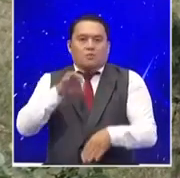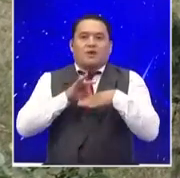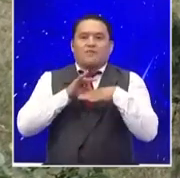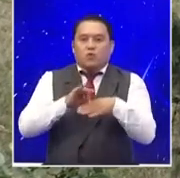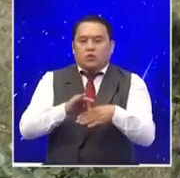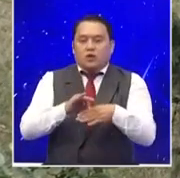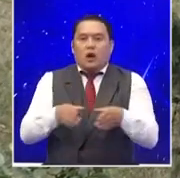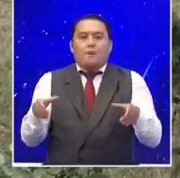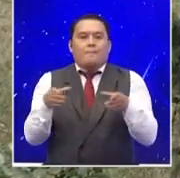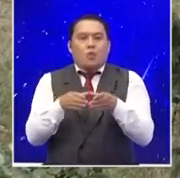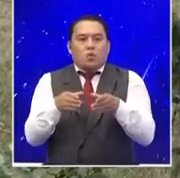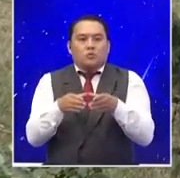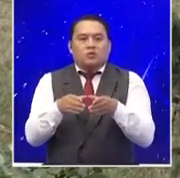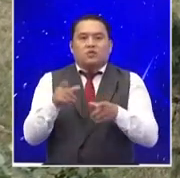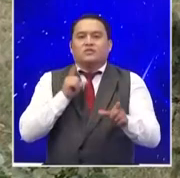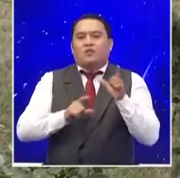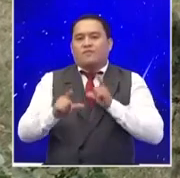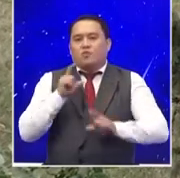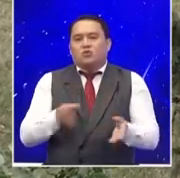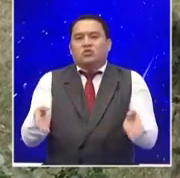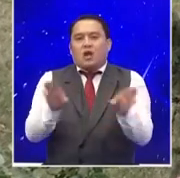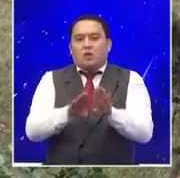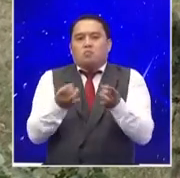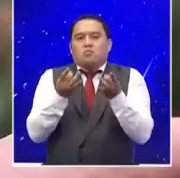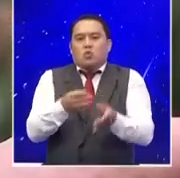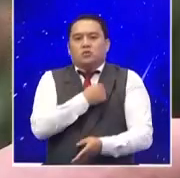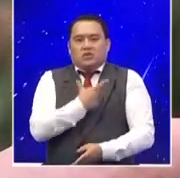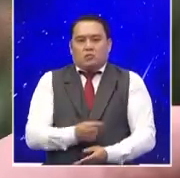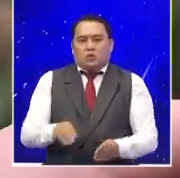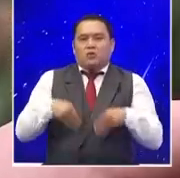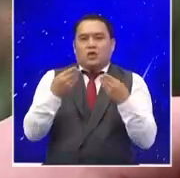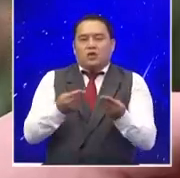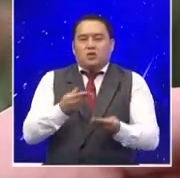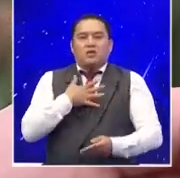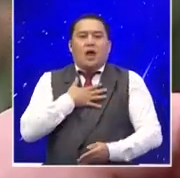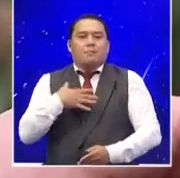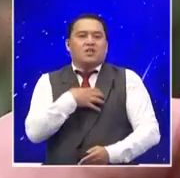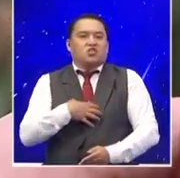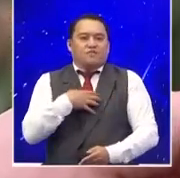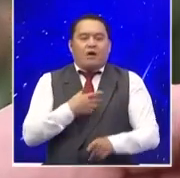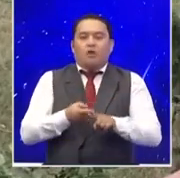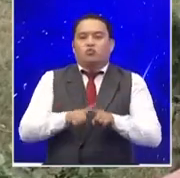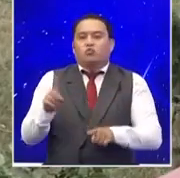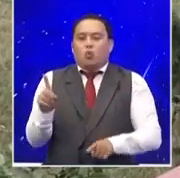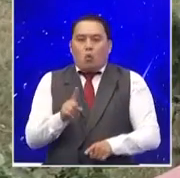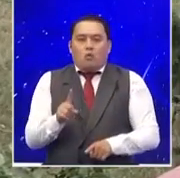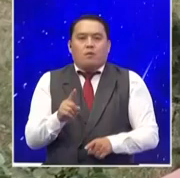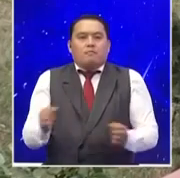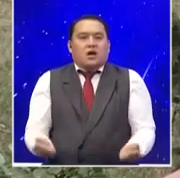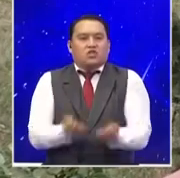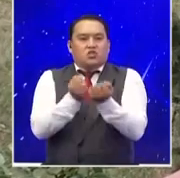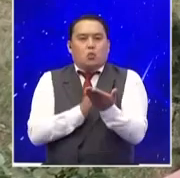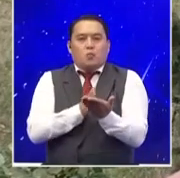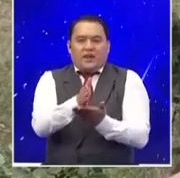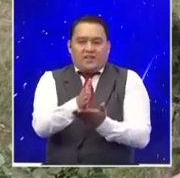кампания. Недобросовестные вузы закрываются, которые просто выдавали дипломы. Почему я очень переживаю и поддерживаю эту